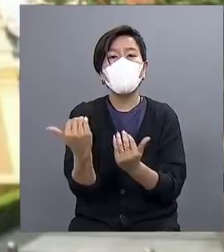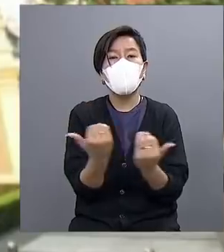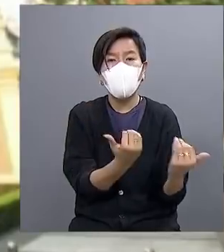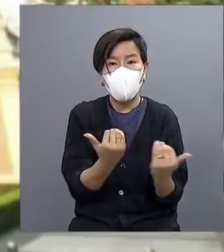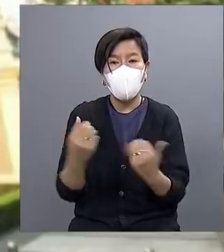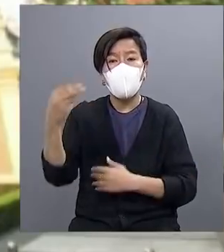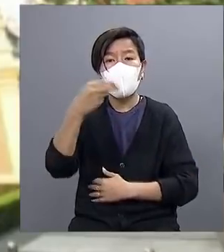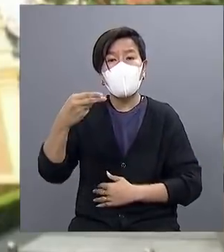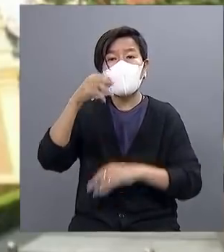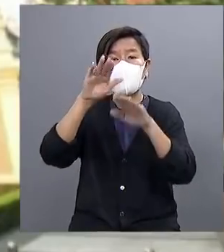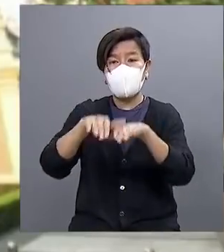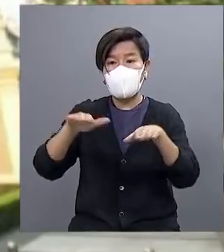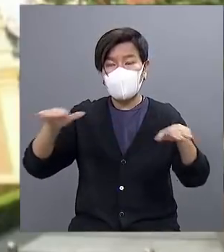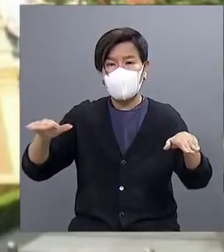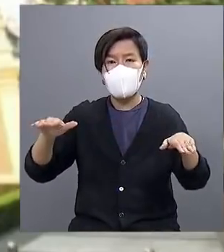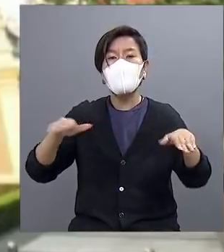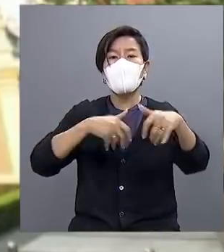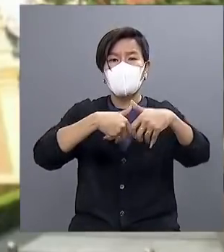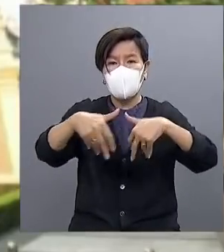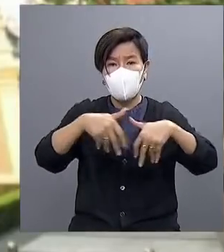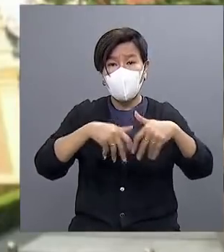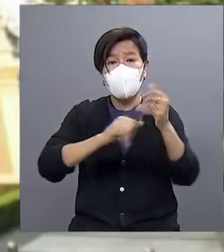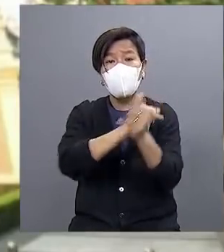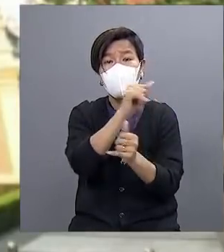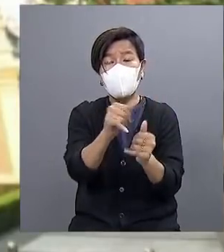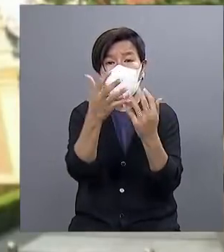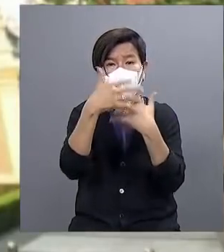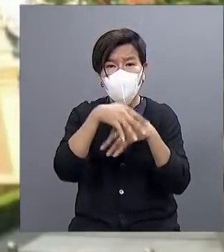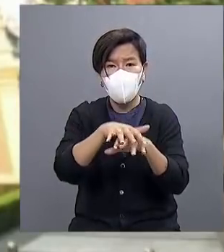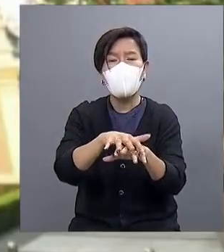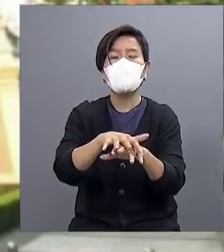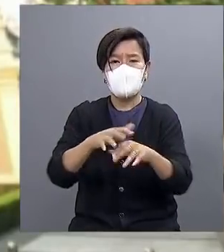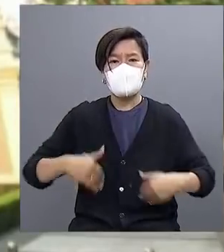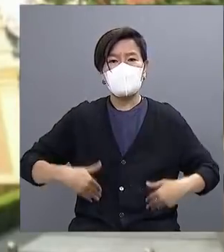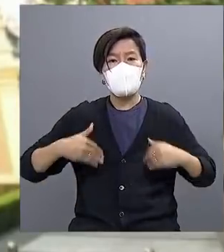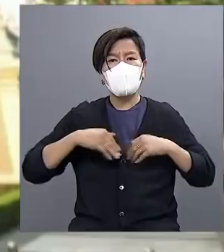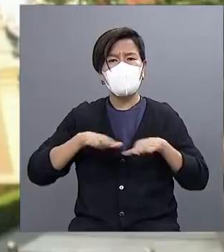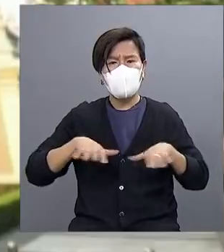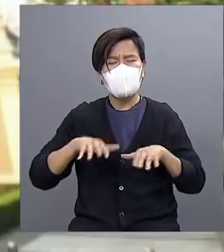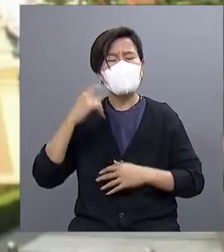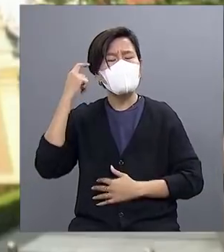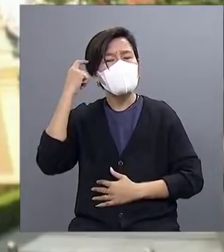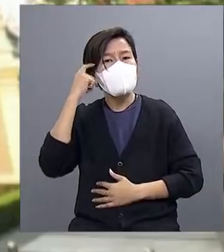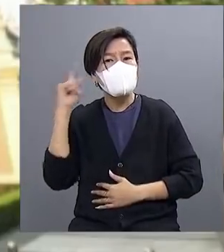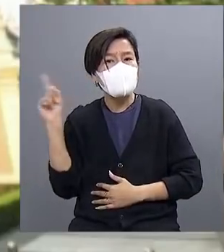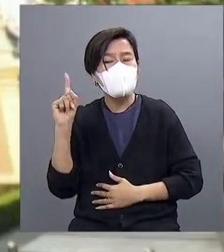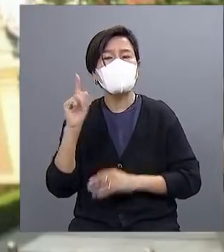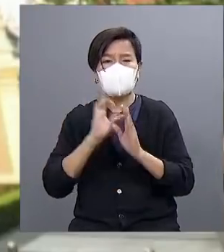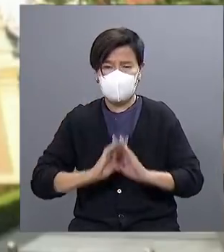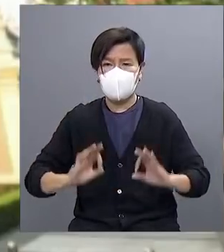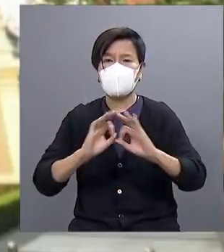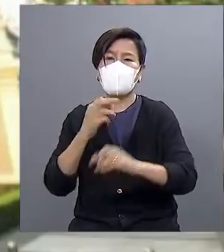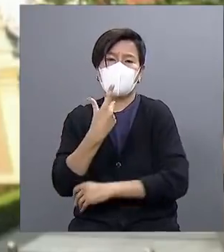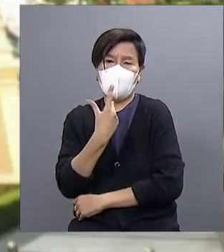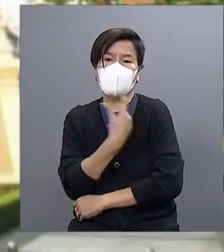ที่เป็นปกติขึ้นผมว่าวัคซีนเด็กตัวตอบโจทย์ที่ดีทีเดียวแล้วอย่าสำหรับเด็กจริงๆแล้ววันนี้ยังใหม่ๆแท็กserviceก็ดีหมดที่เราเรียน